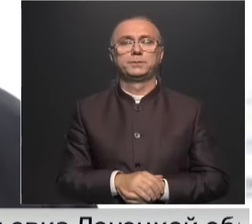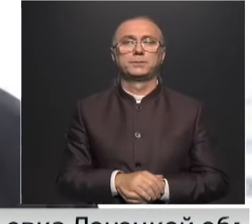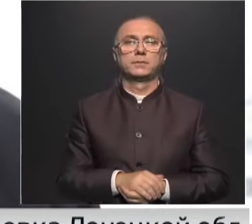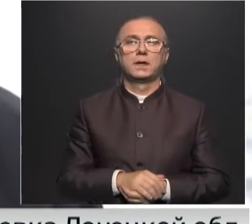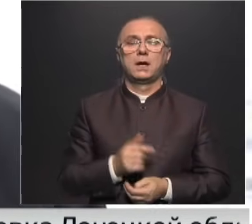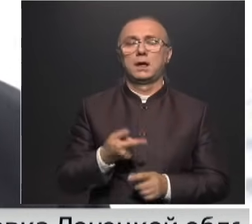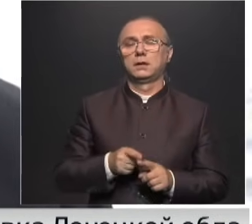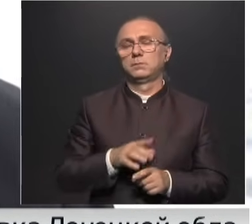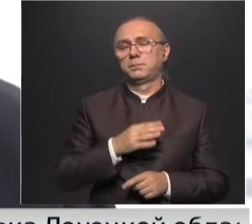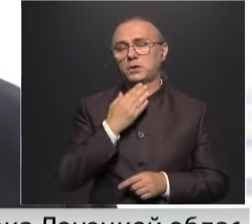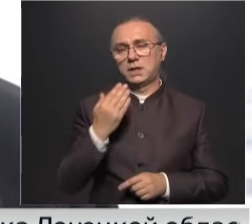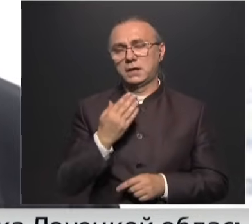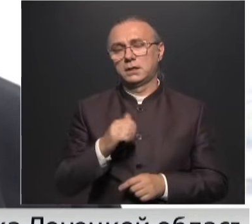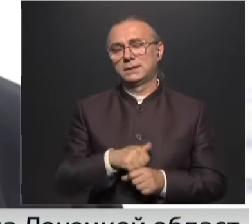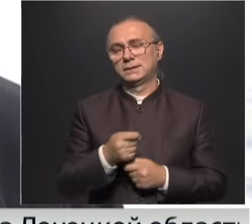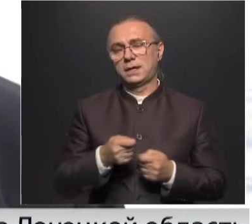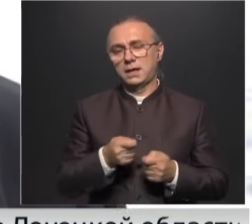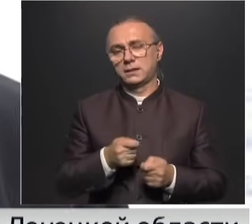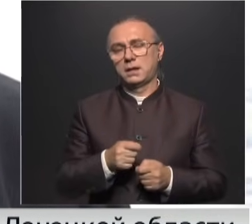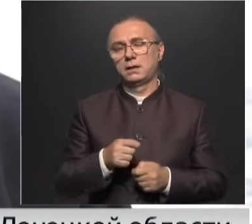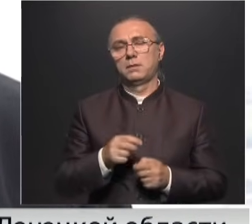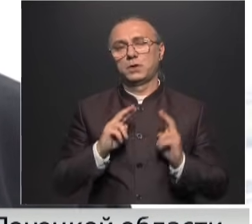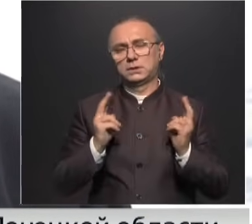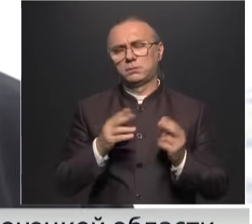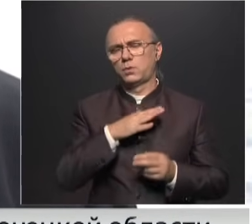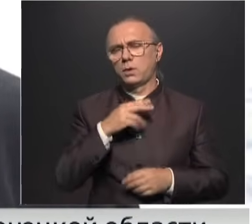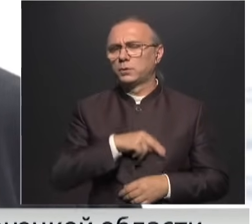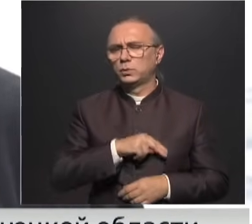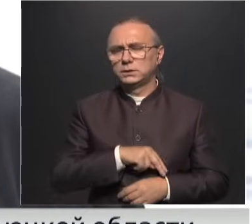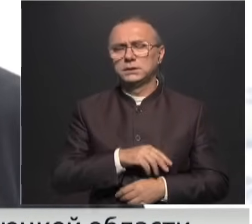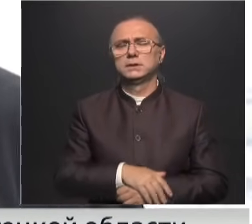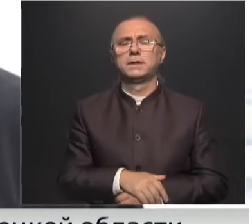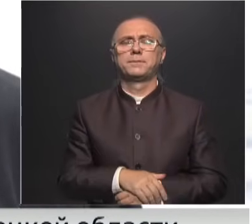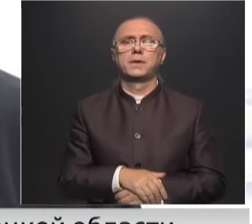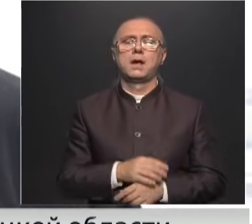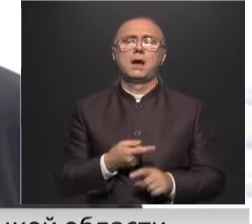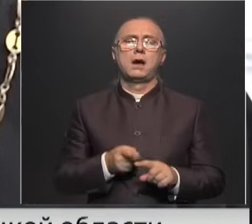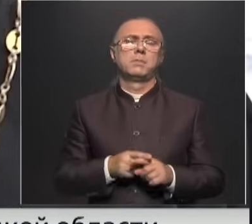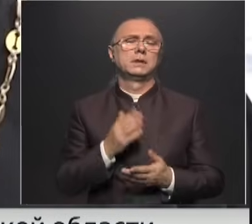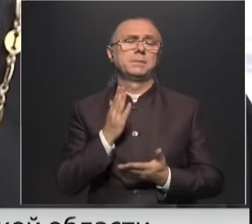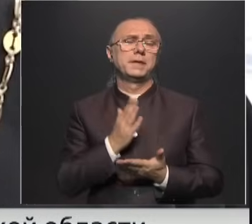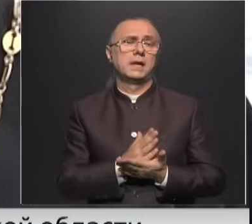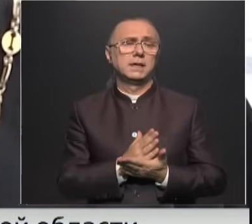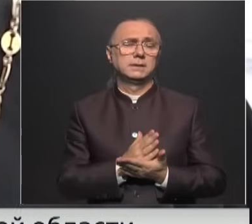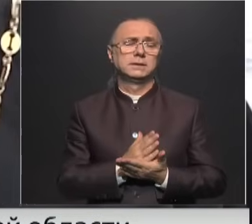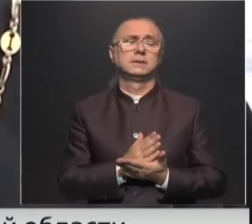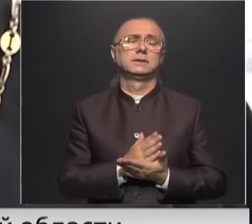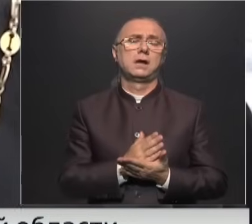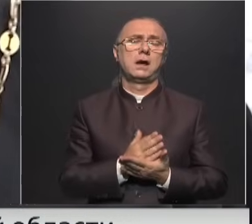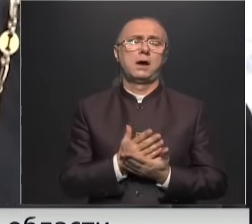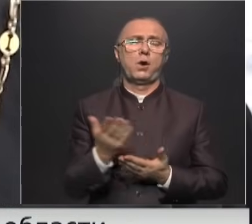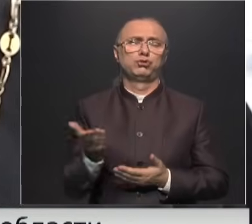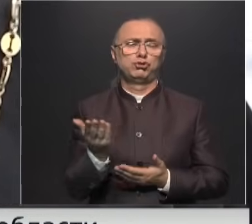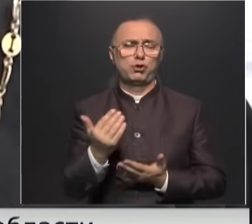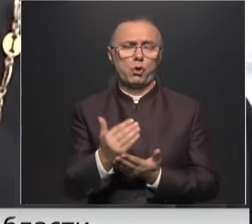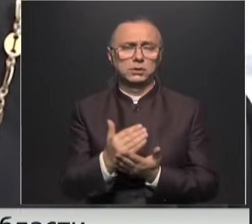настоятель монастыря, много потрудился в обители, об этом есть и епархиальные отчеты